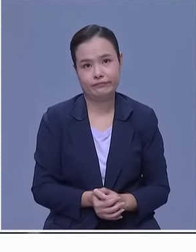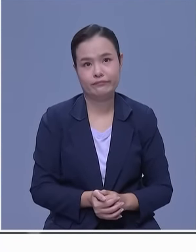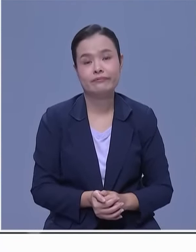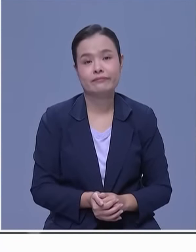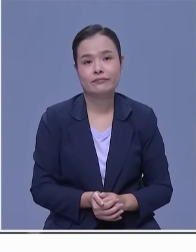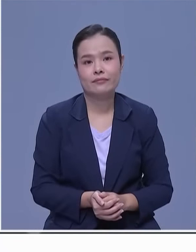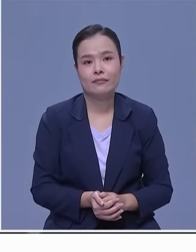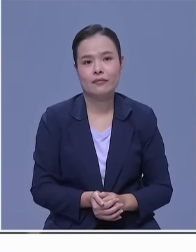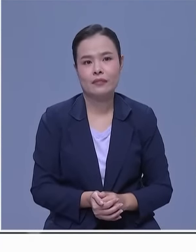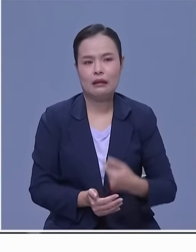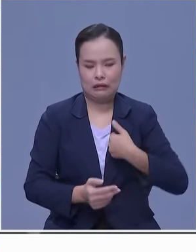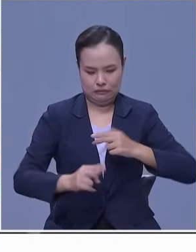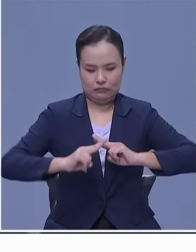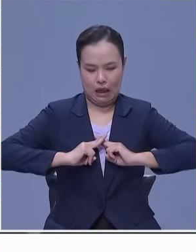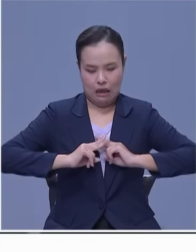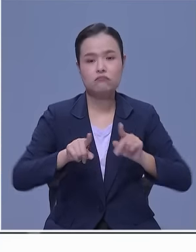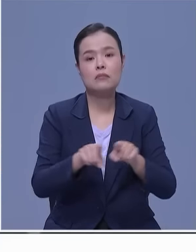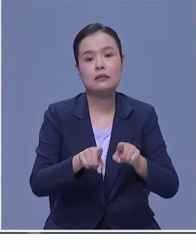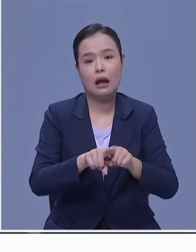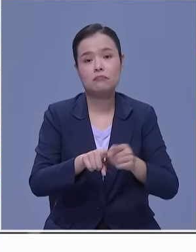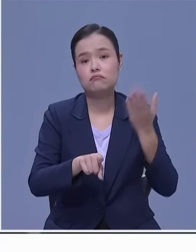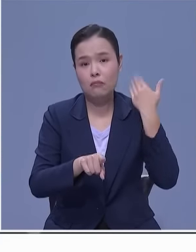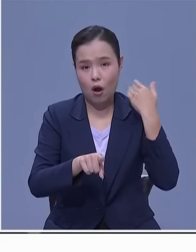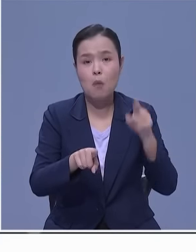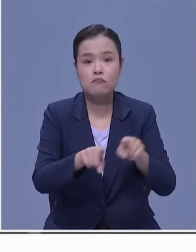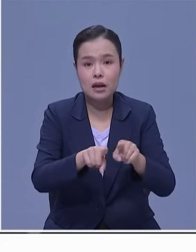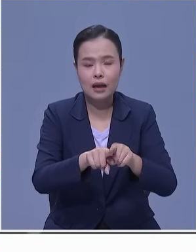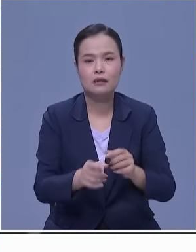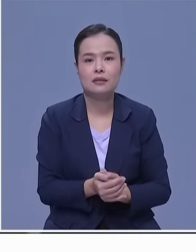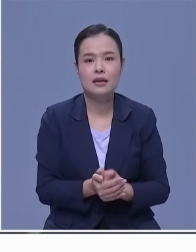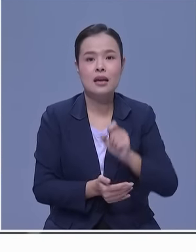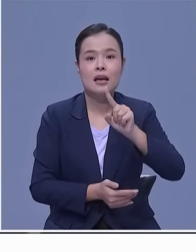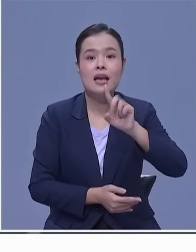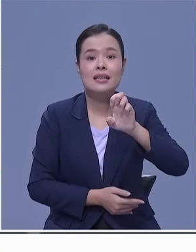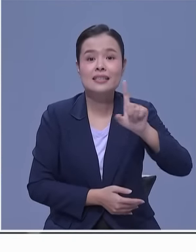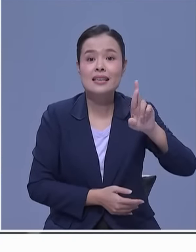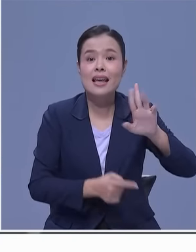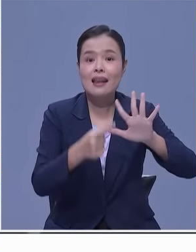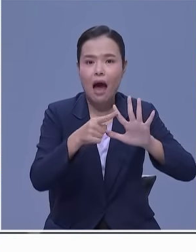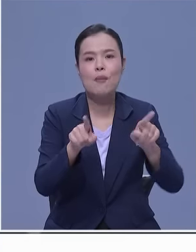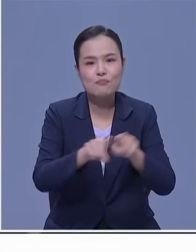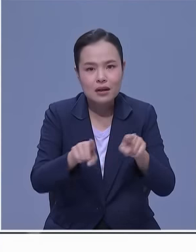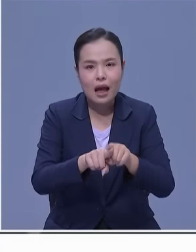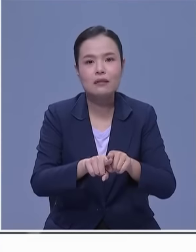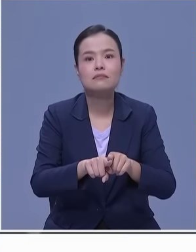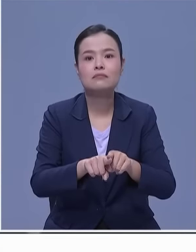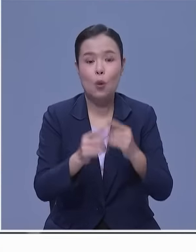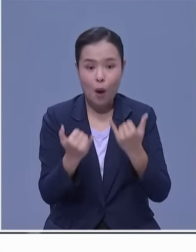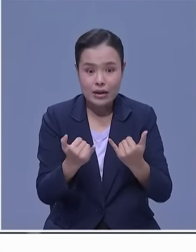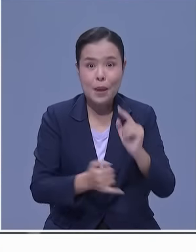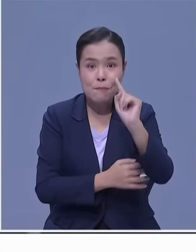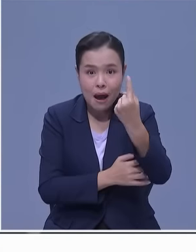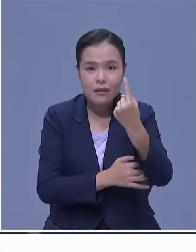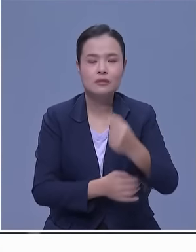ธอบอกว่าเธอเองก็เคยสัมผัสมาก่ อ นเป็นมาก่อนคุณศิระเองก็เคยเป็นมาก่อนและครั้งนี้มันเกิดขึ้นอีกแล้วฟังคุณเอปริน